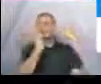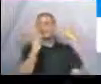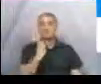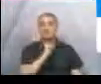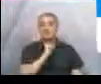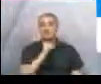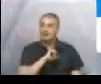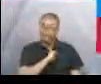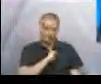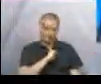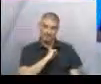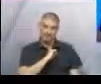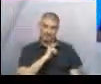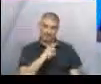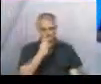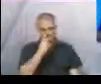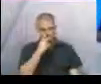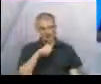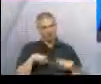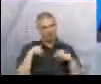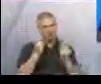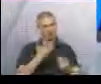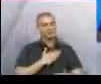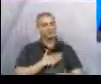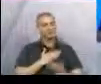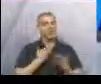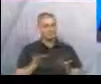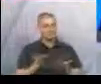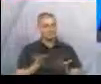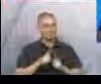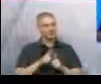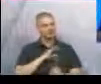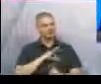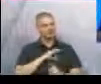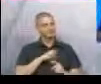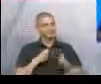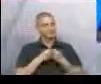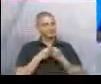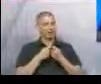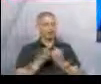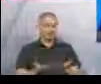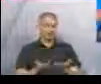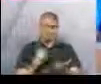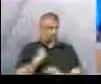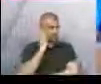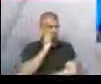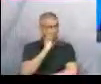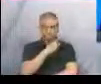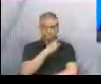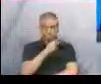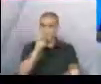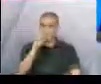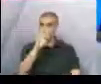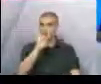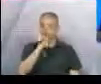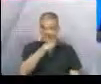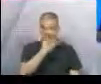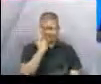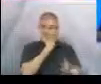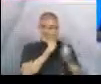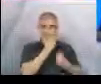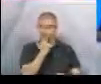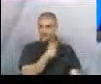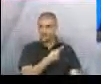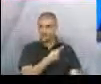המעניינים הוא הניסיון לתת לחג הזה צביון רלוונטי. אני מקשיב לקובי שריאנת אותו